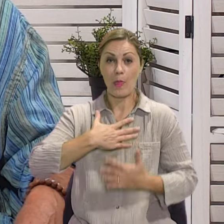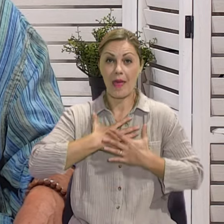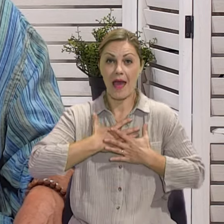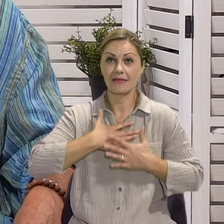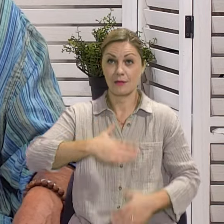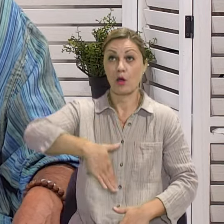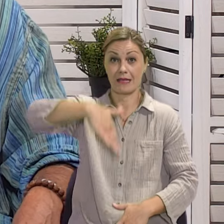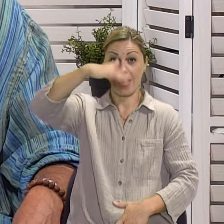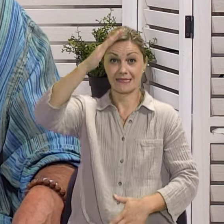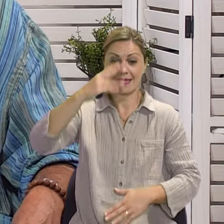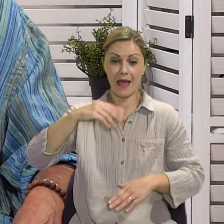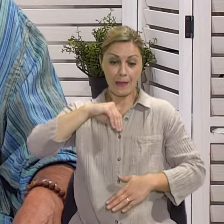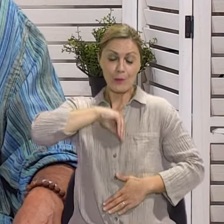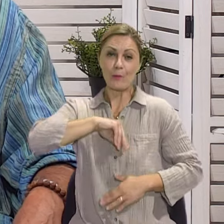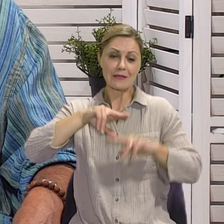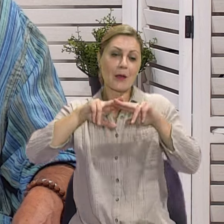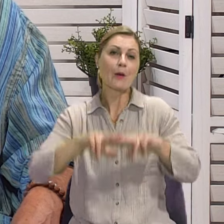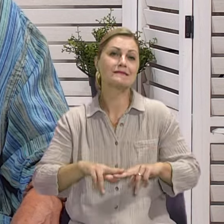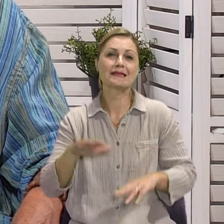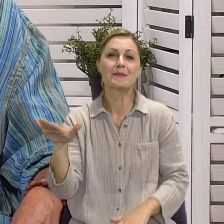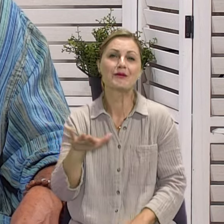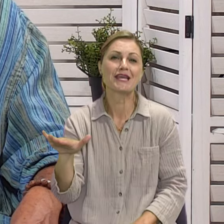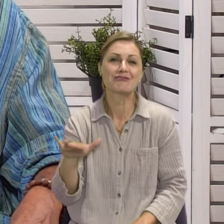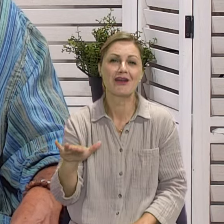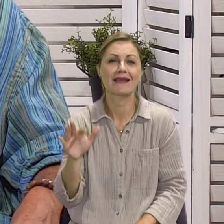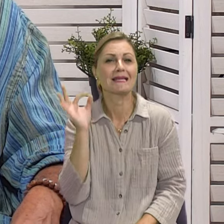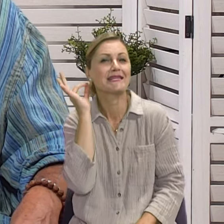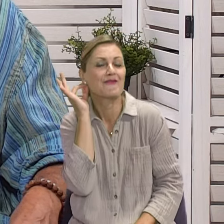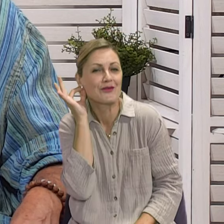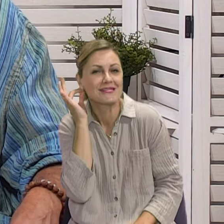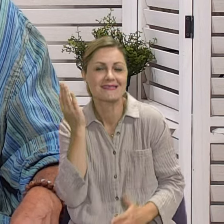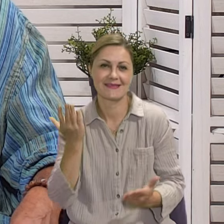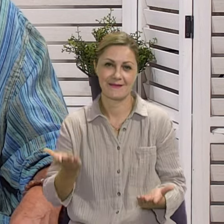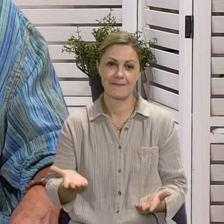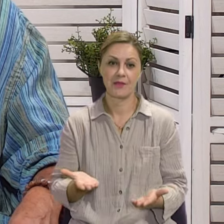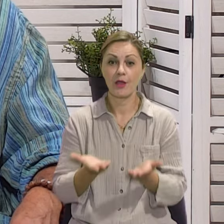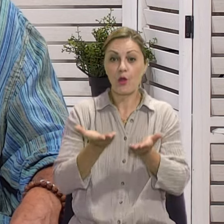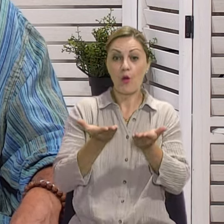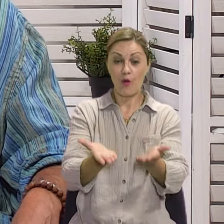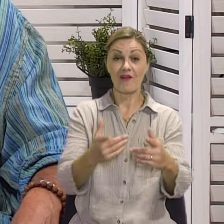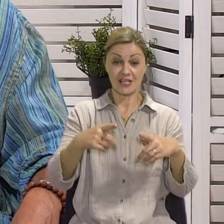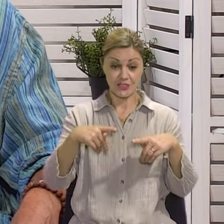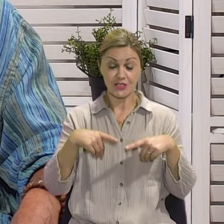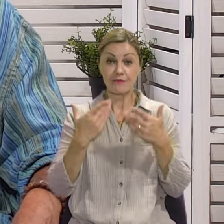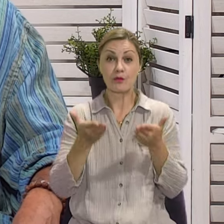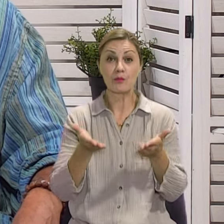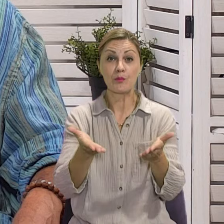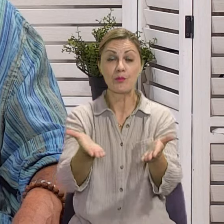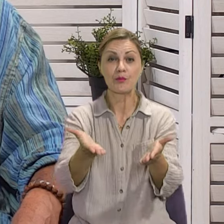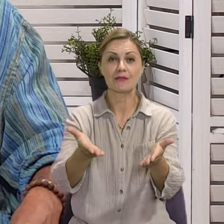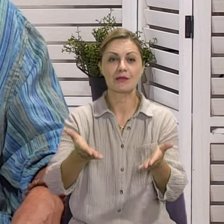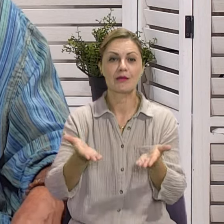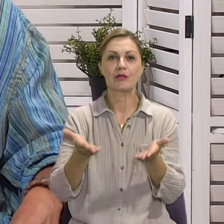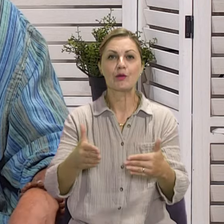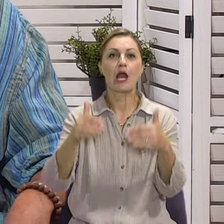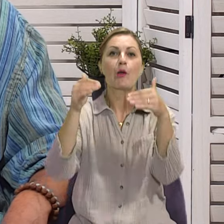igra, i duhovnost je igra, i ovaj život je jedna velika igra, pa će onda biti neka